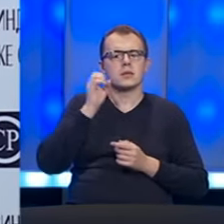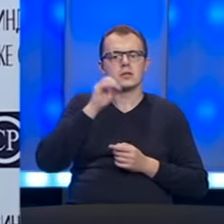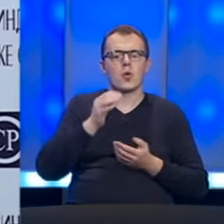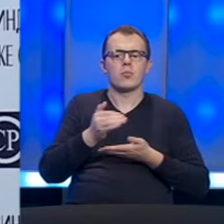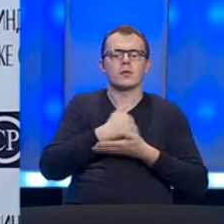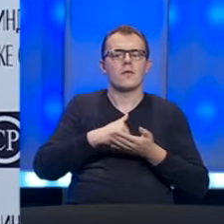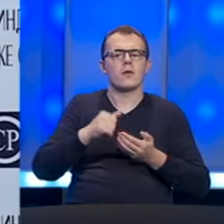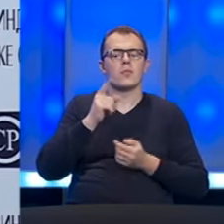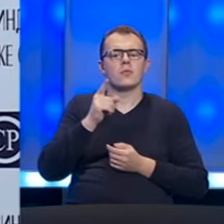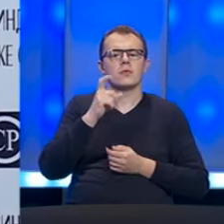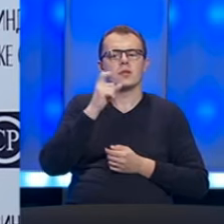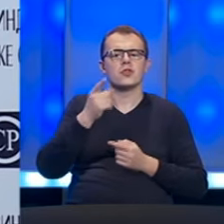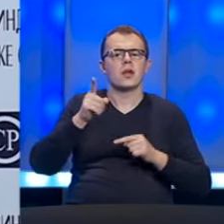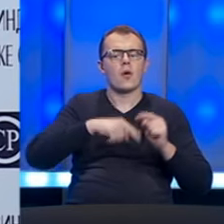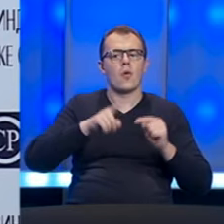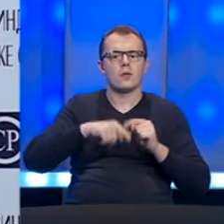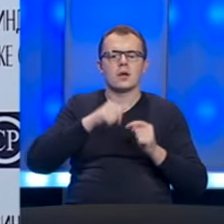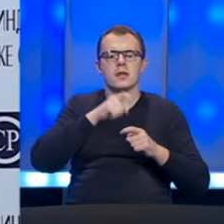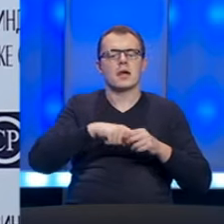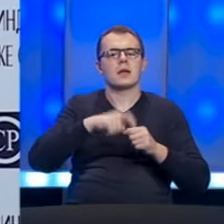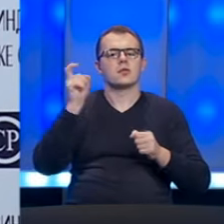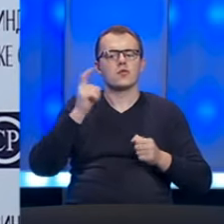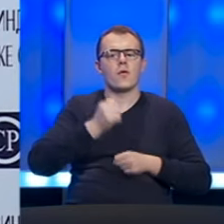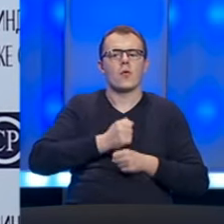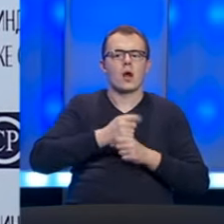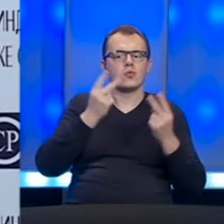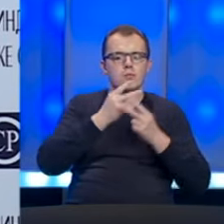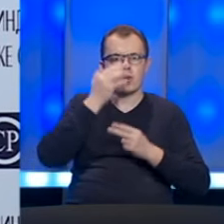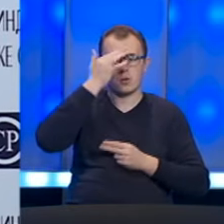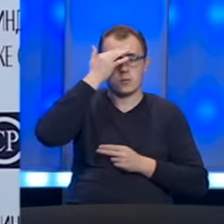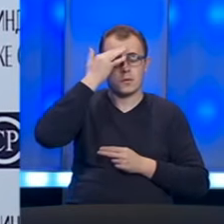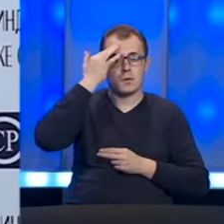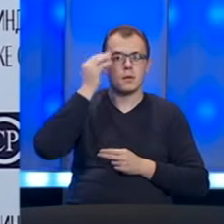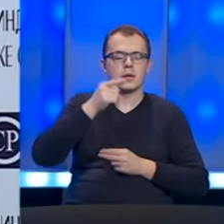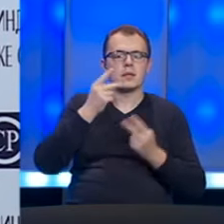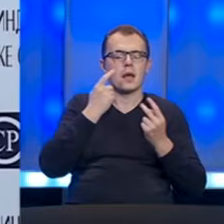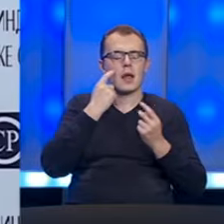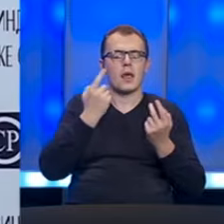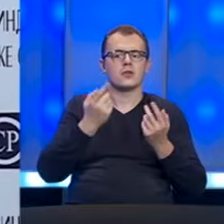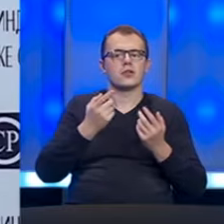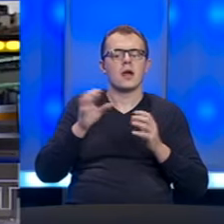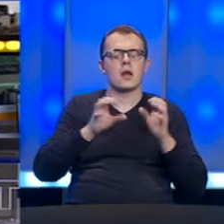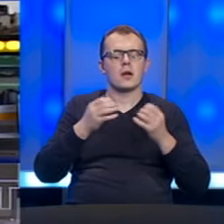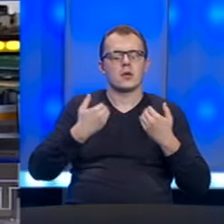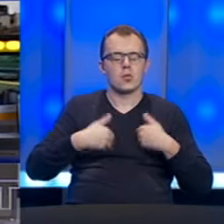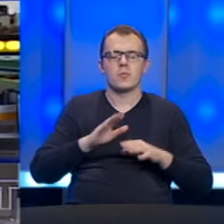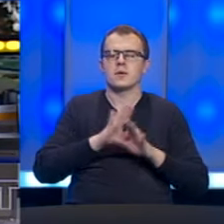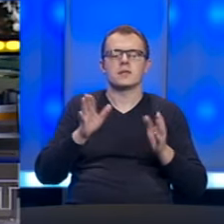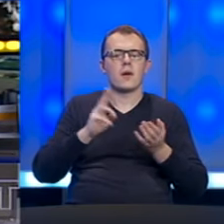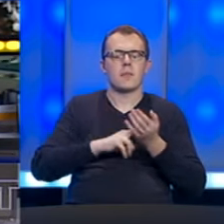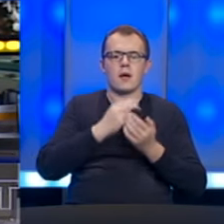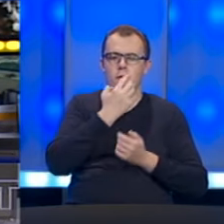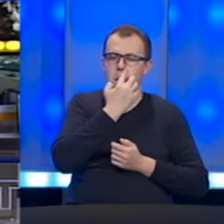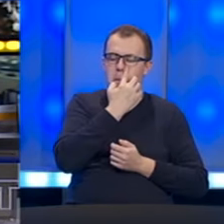dajući nezakonite otkaze, takozvani raskid ugovora o radu sporazumno, i na taj način radnik gubi sva prava.